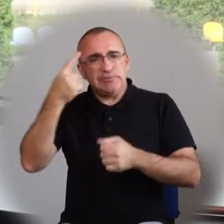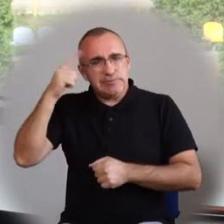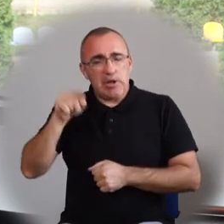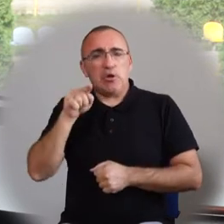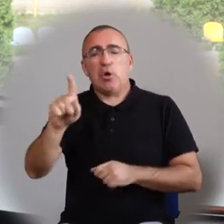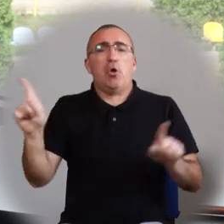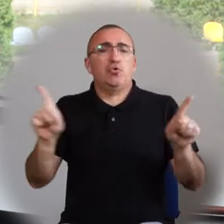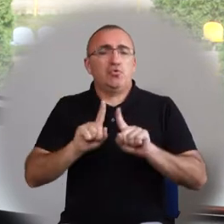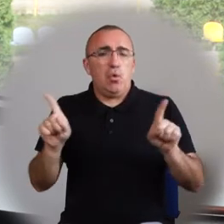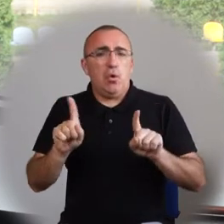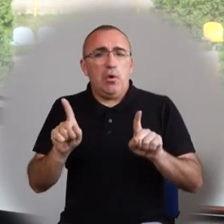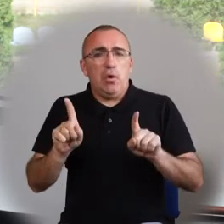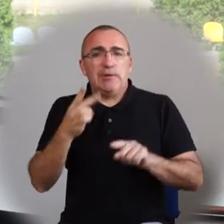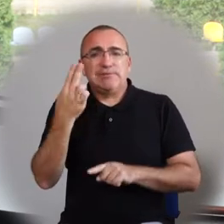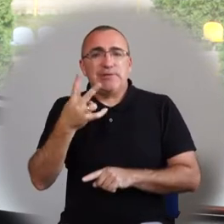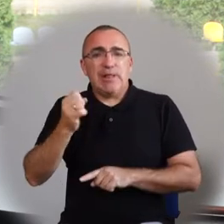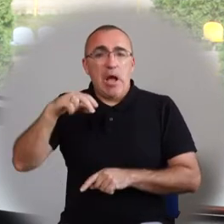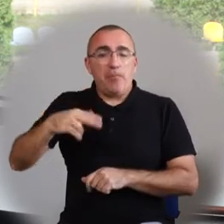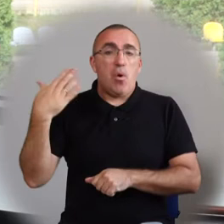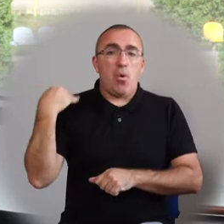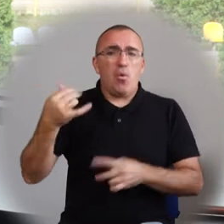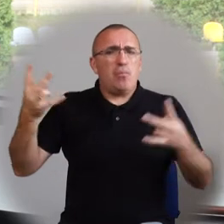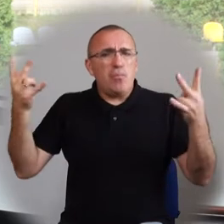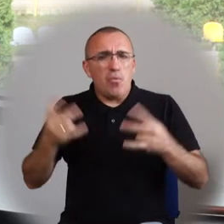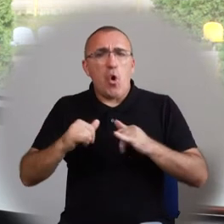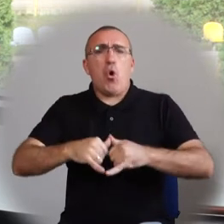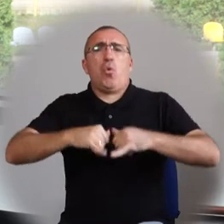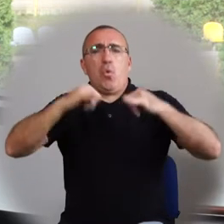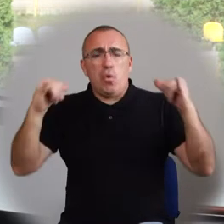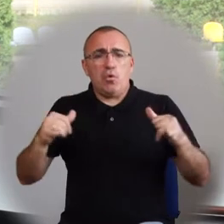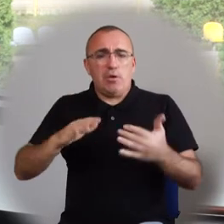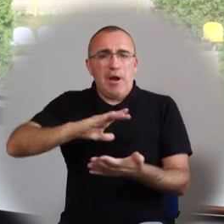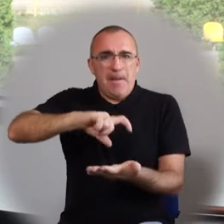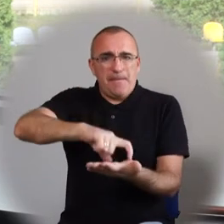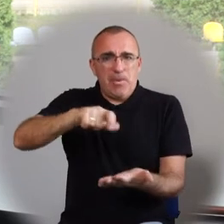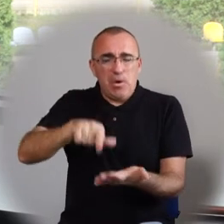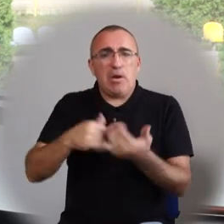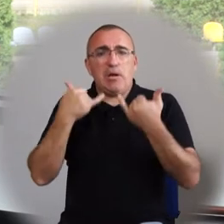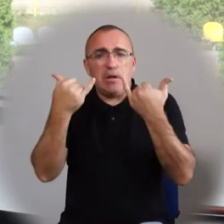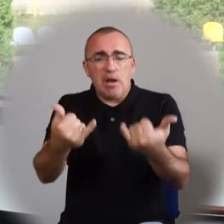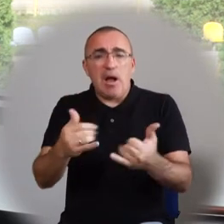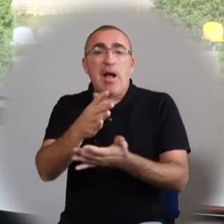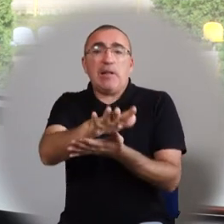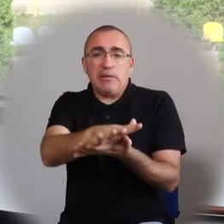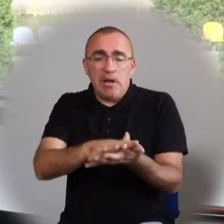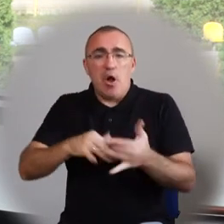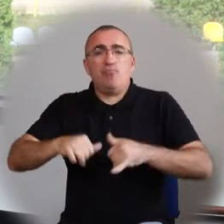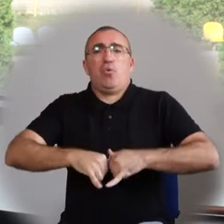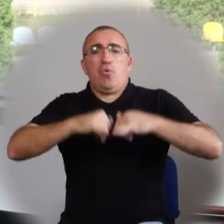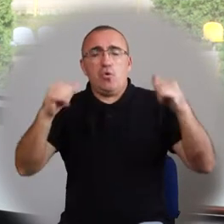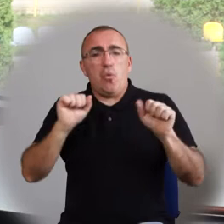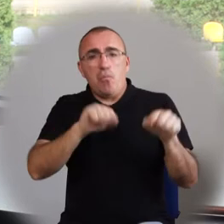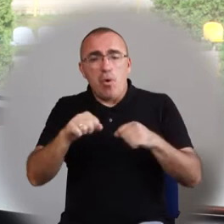читав, знаю про те, що ЦНАП в Олександрії конче потребує розширення приміщень для того, щоб